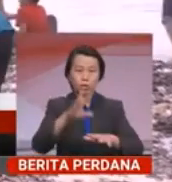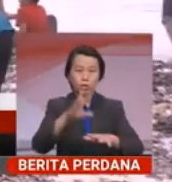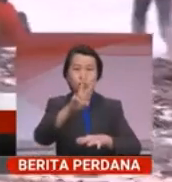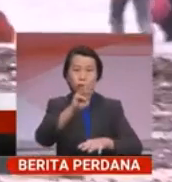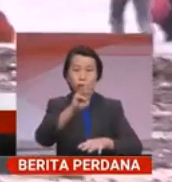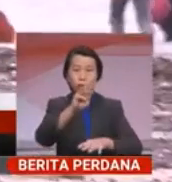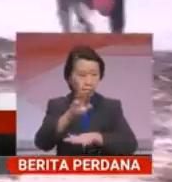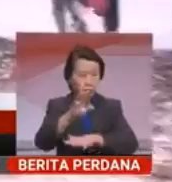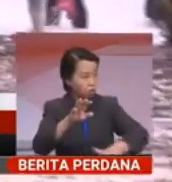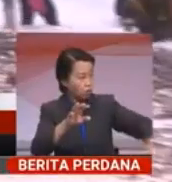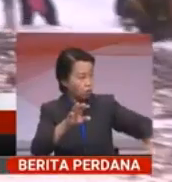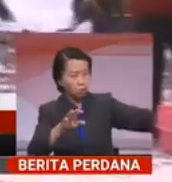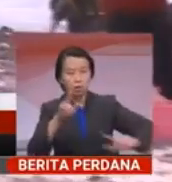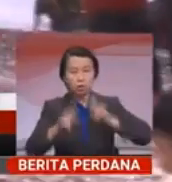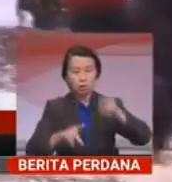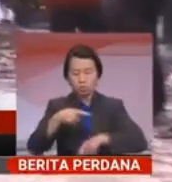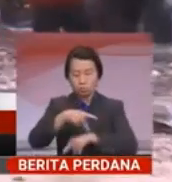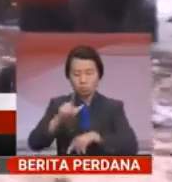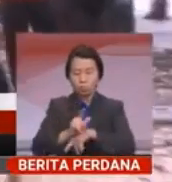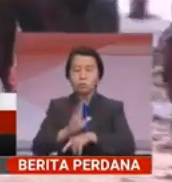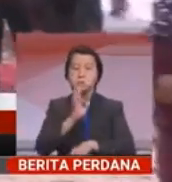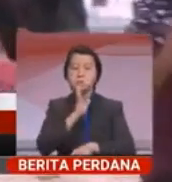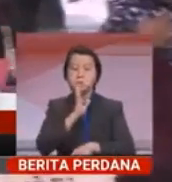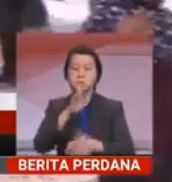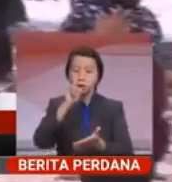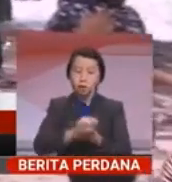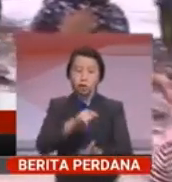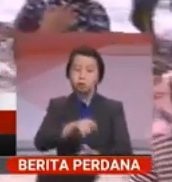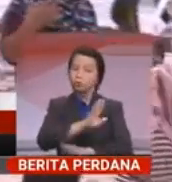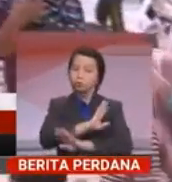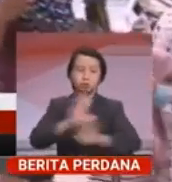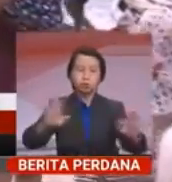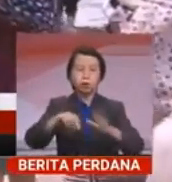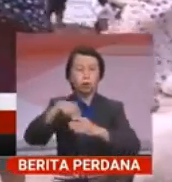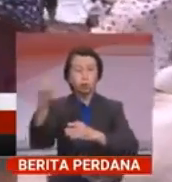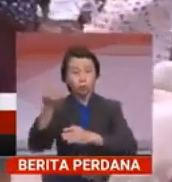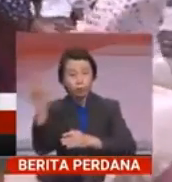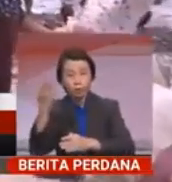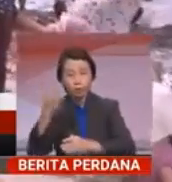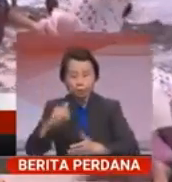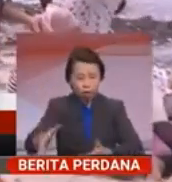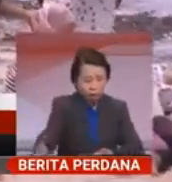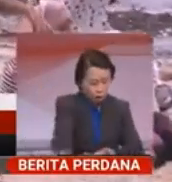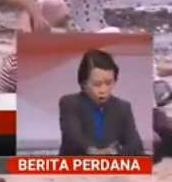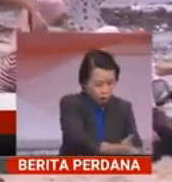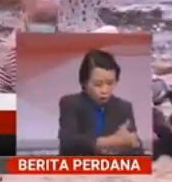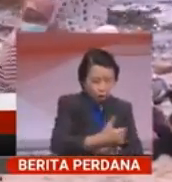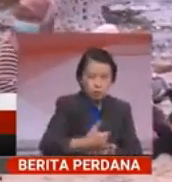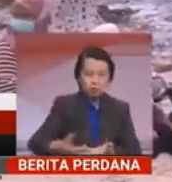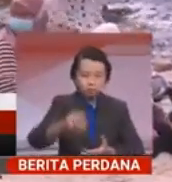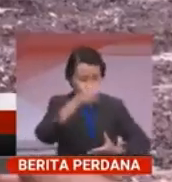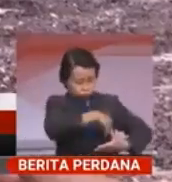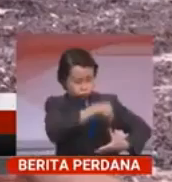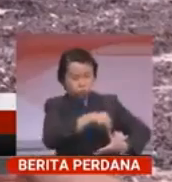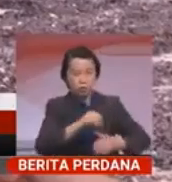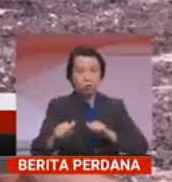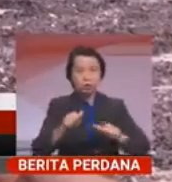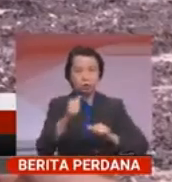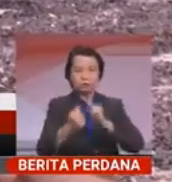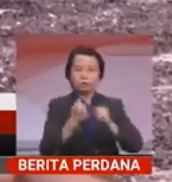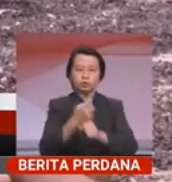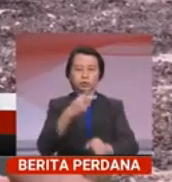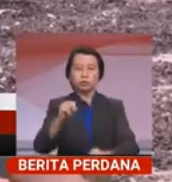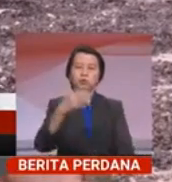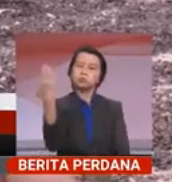meter. Penduduk Langkawi berkata fenomena itu bukan perkara luar biasa dan mengutip siput telah menjadi aktiviti tahunan mereka.